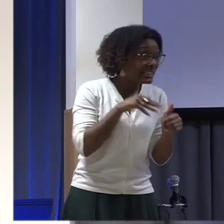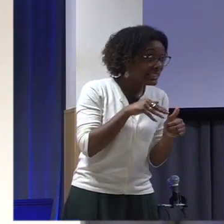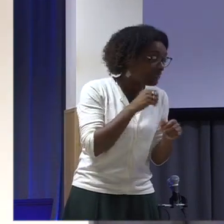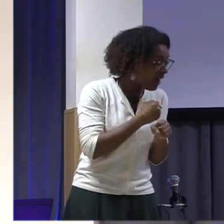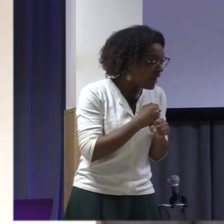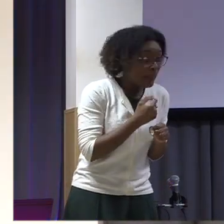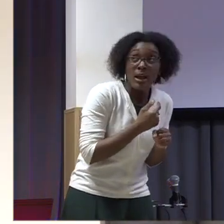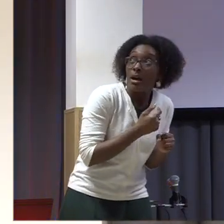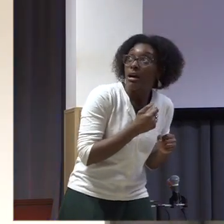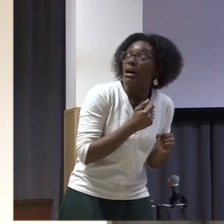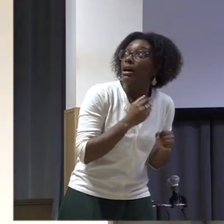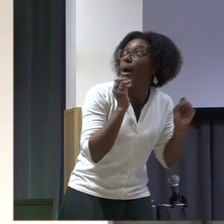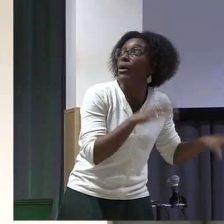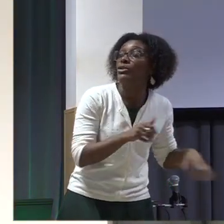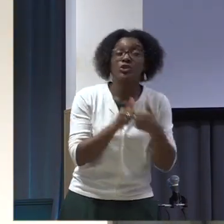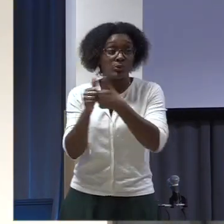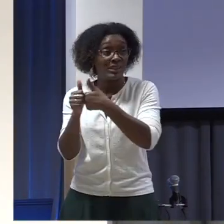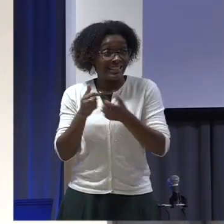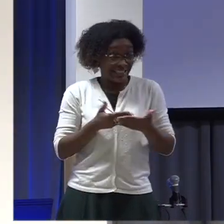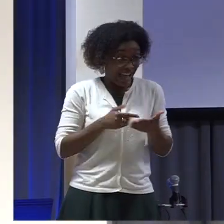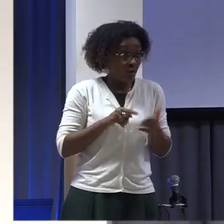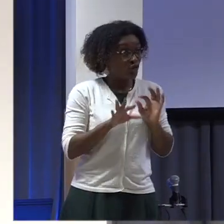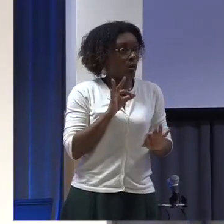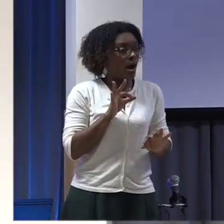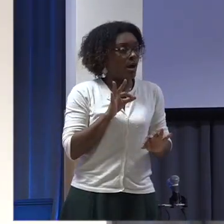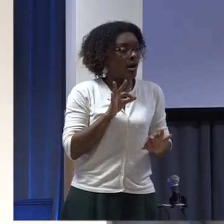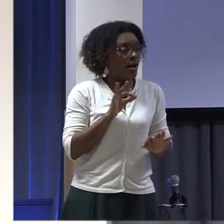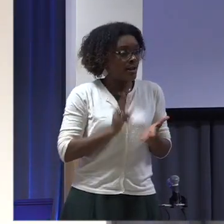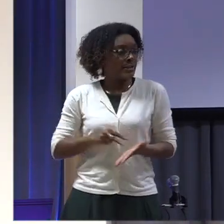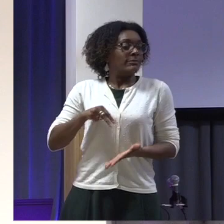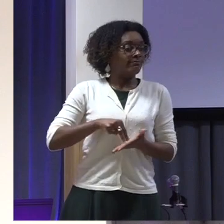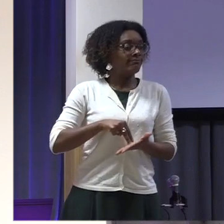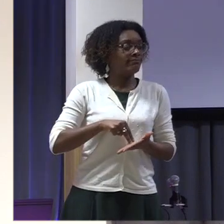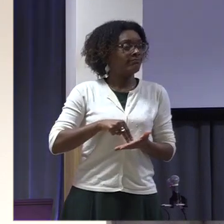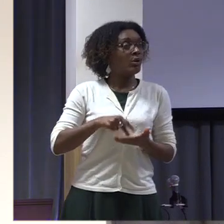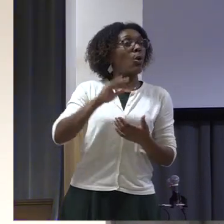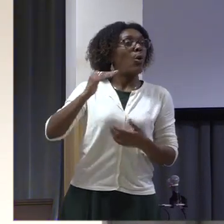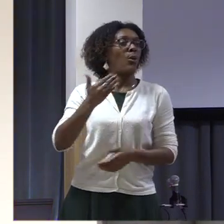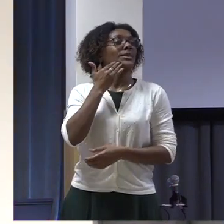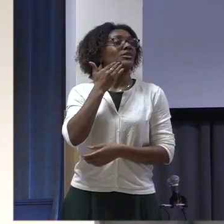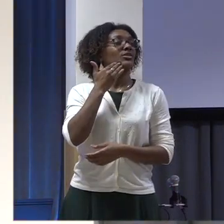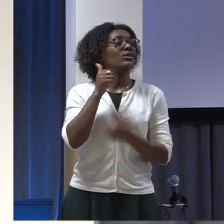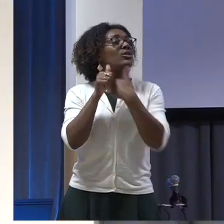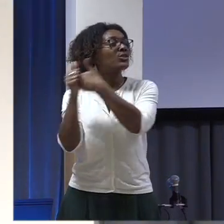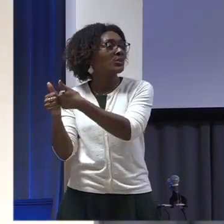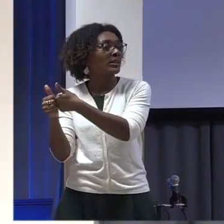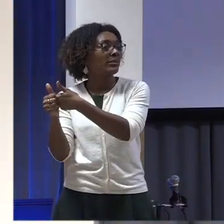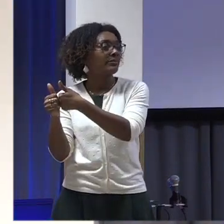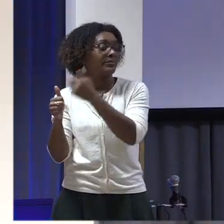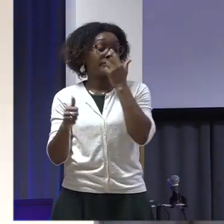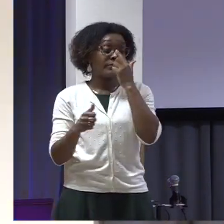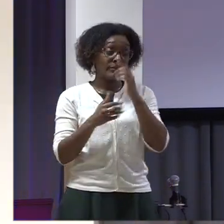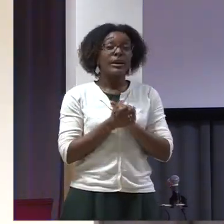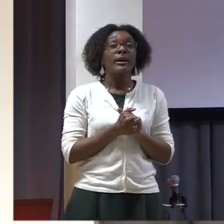un acte de foi un acte d'obéissance raisin j'aimerais nous dire que les visitation de